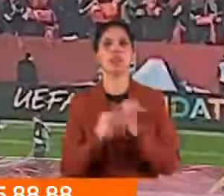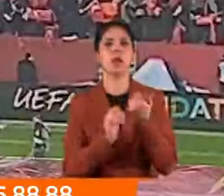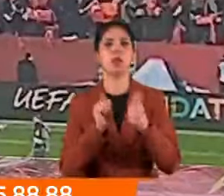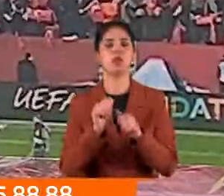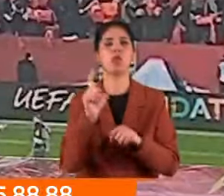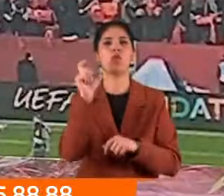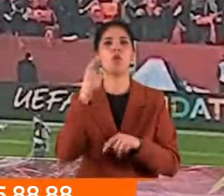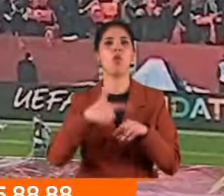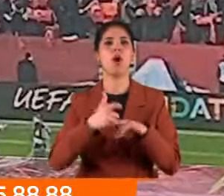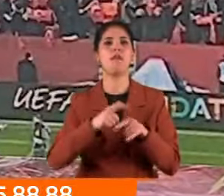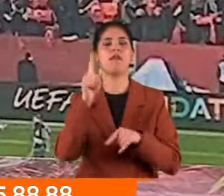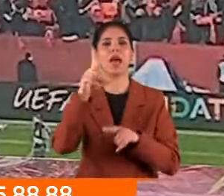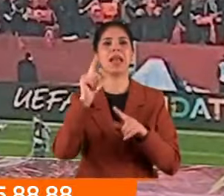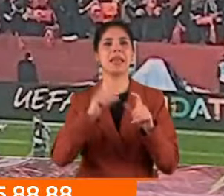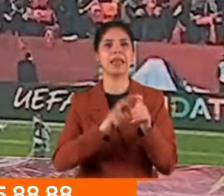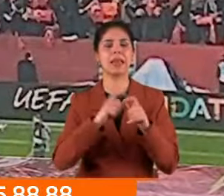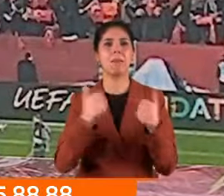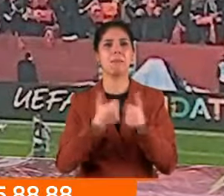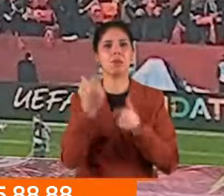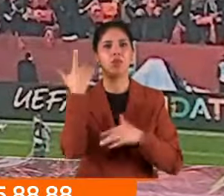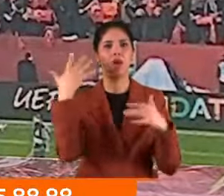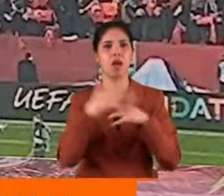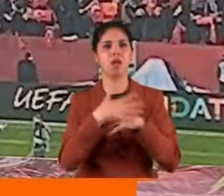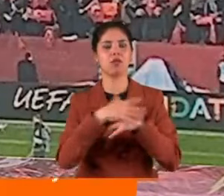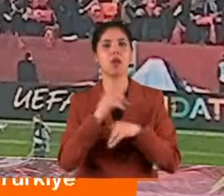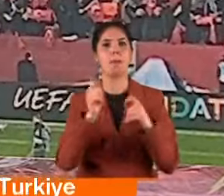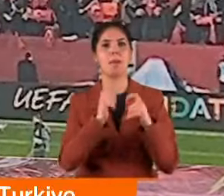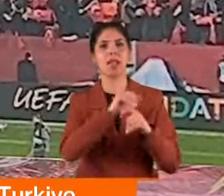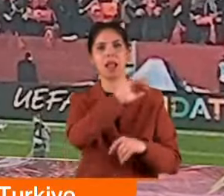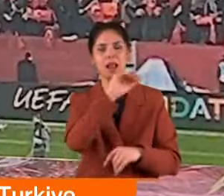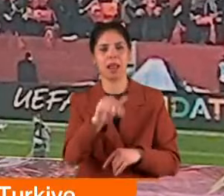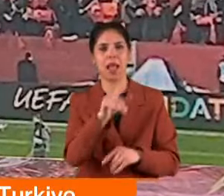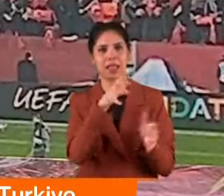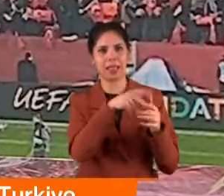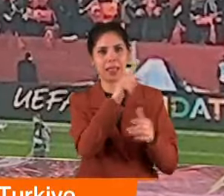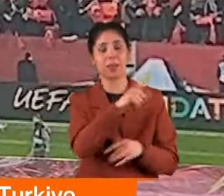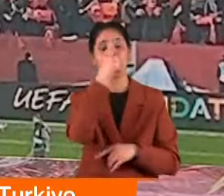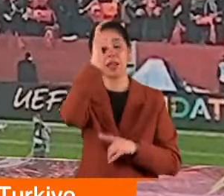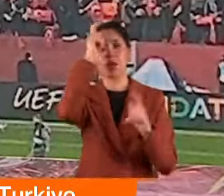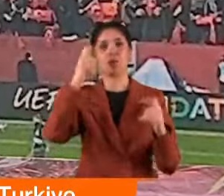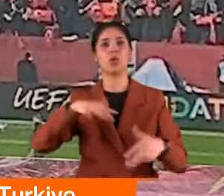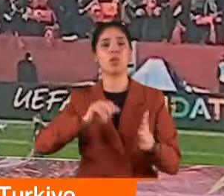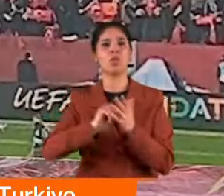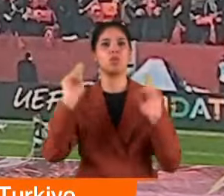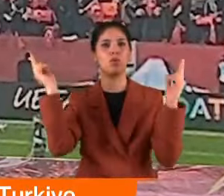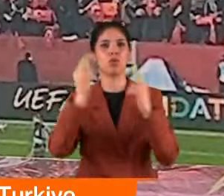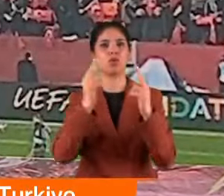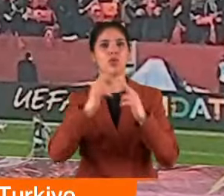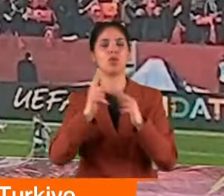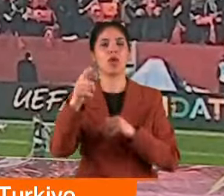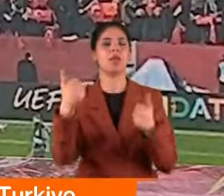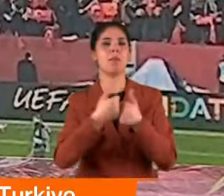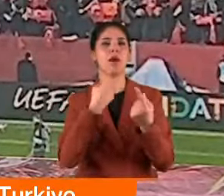Trabzonspor UEFA Konferans Ligi playoff maçında dün akşam Basel'i ağırladı. Sadece Türkiye'de değil, tüm dünyada manşetteydi